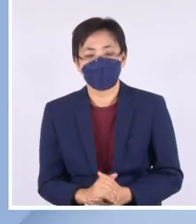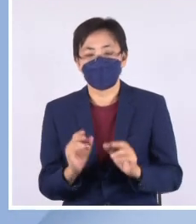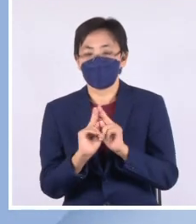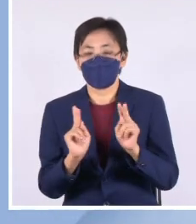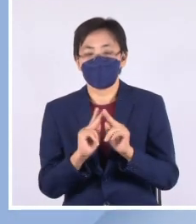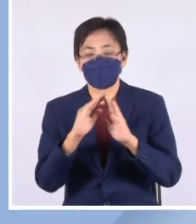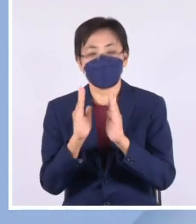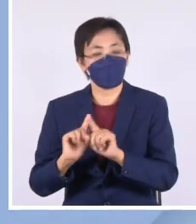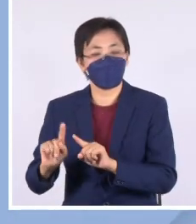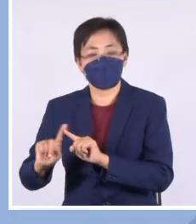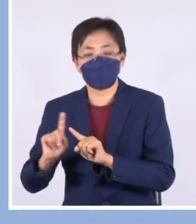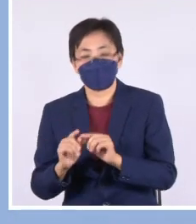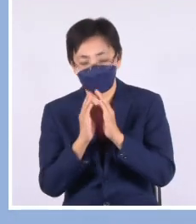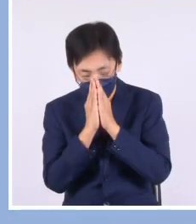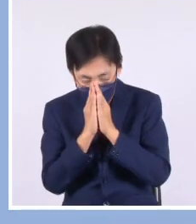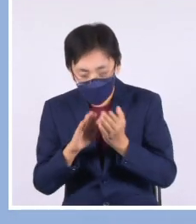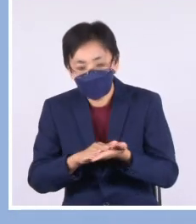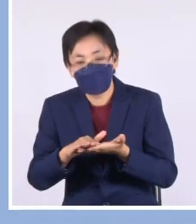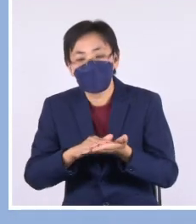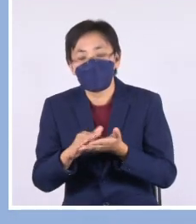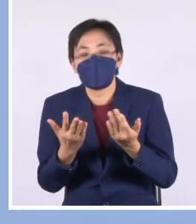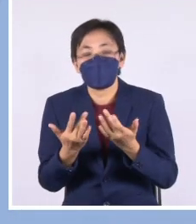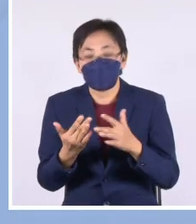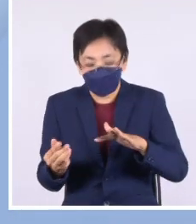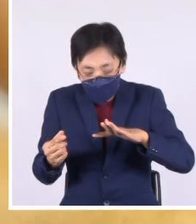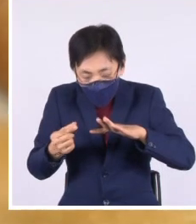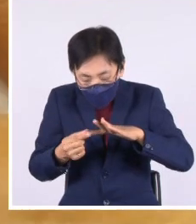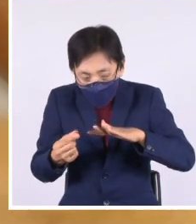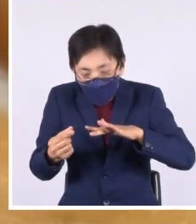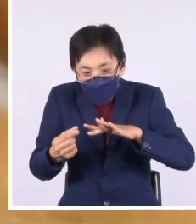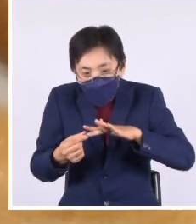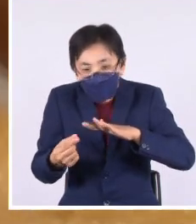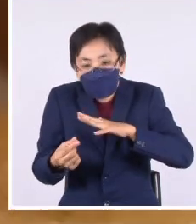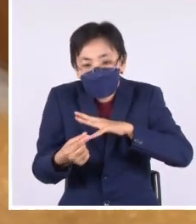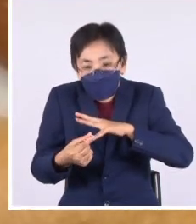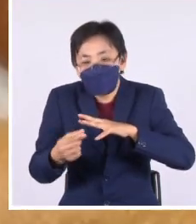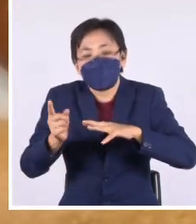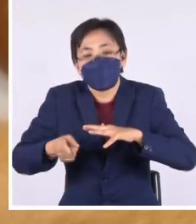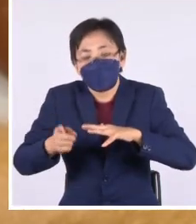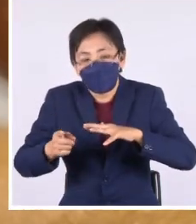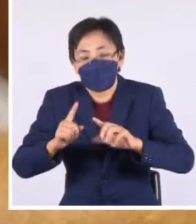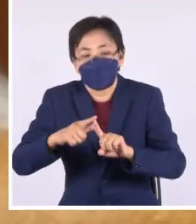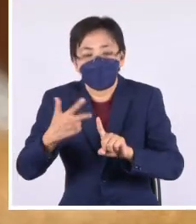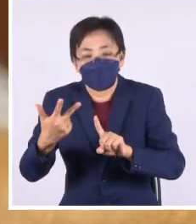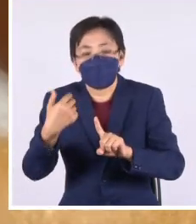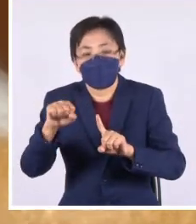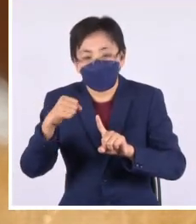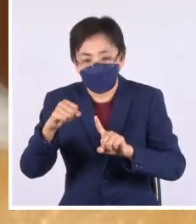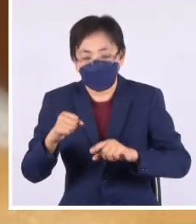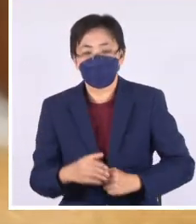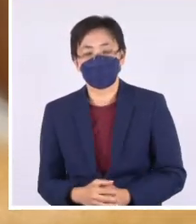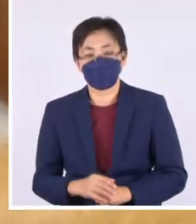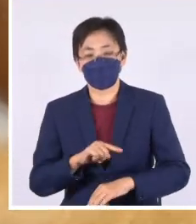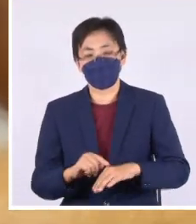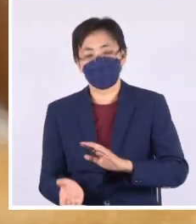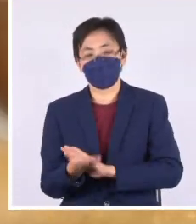ดทำพิธีขอขมาคือเดี๋ยวเขาจะติดเล็บคืนให้แก่สรีระหลวงปู่หงนะคะวันที่10มีนาคมค่ะเวลา9โ